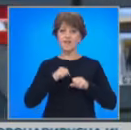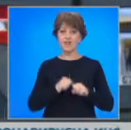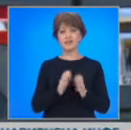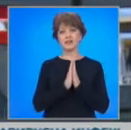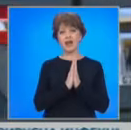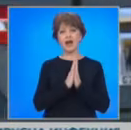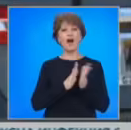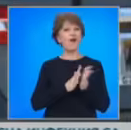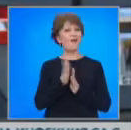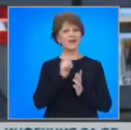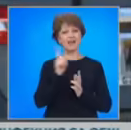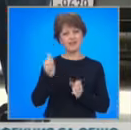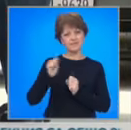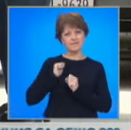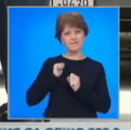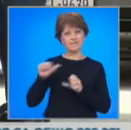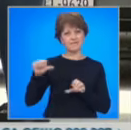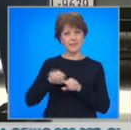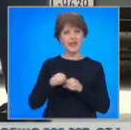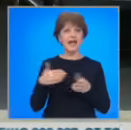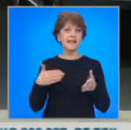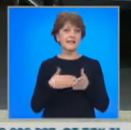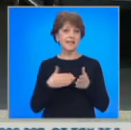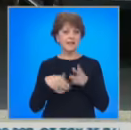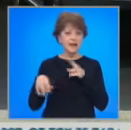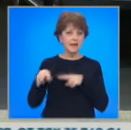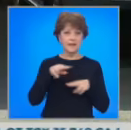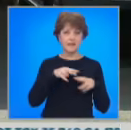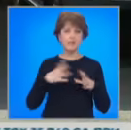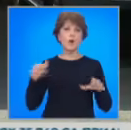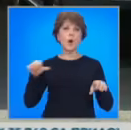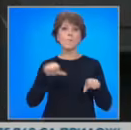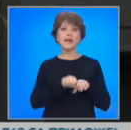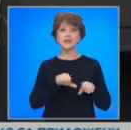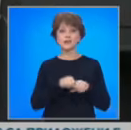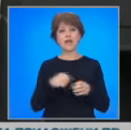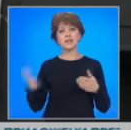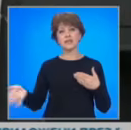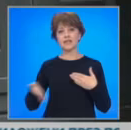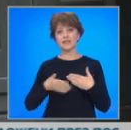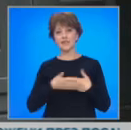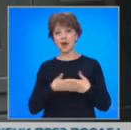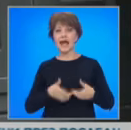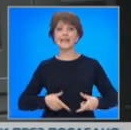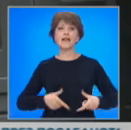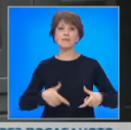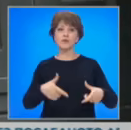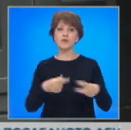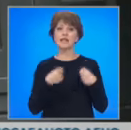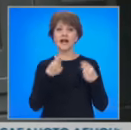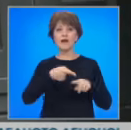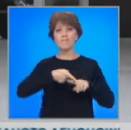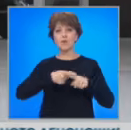да не се презапасяват. Заради огромното търсене, много бензиностанции вече са затворени. Тръбопроводът осигурява почти